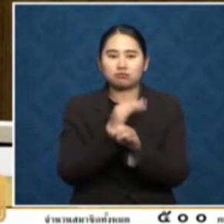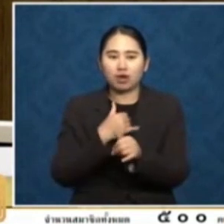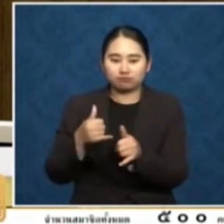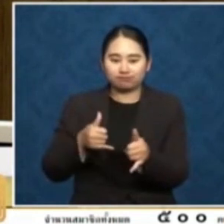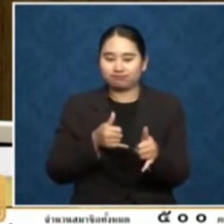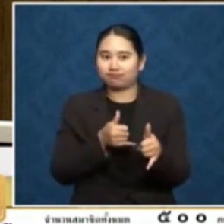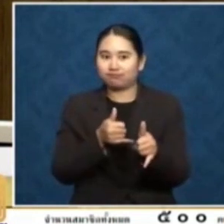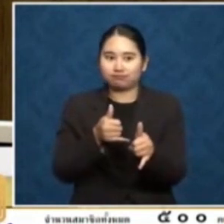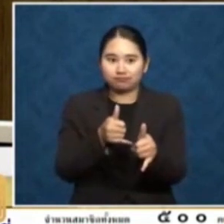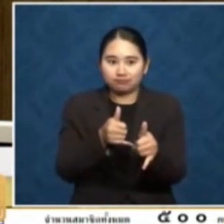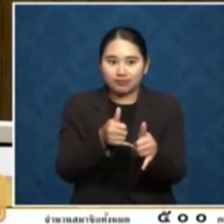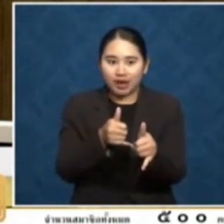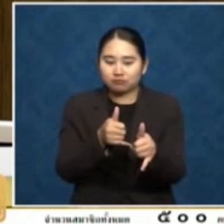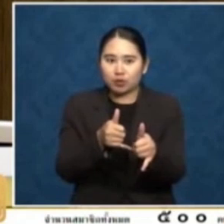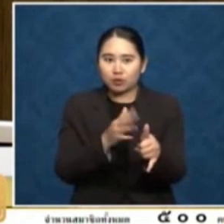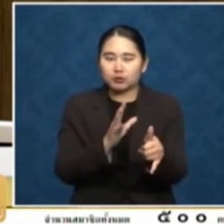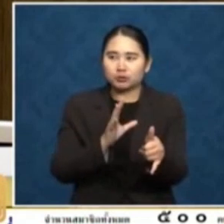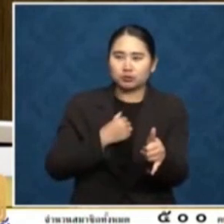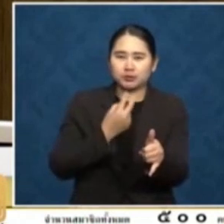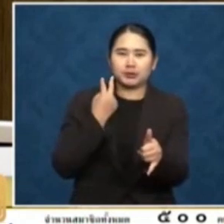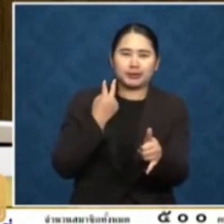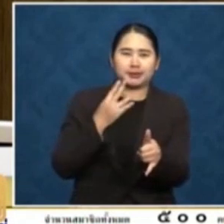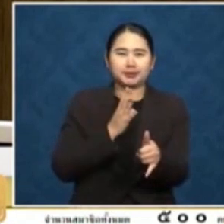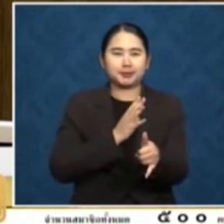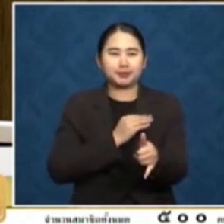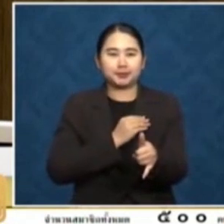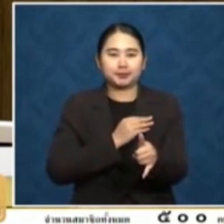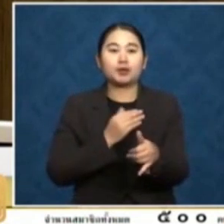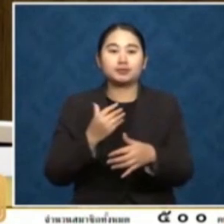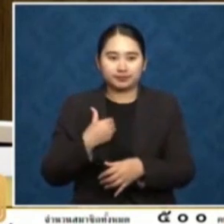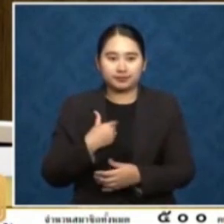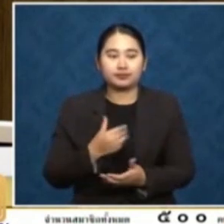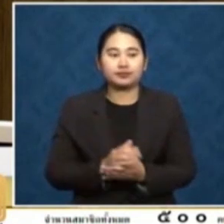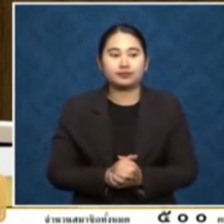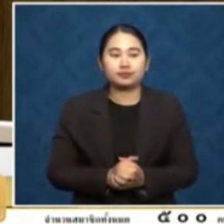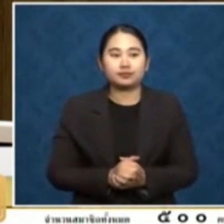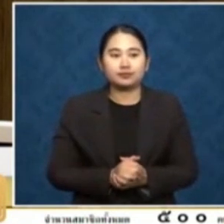สะกดรอยนะคะและก็สร้างความหวาดกลัวให้กับเพื่อนท่าน